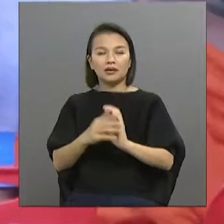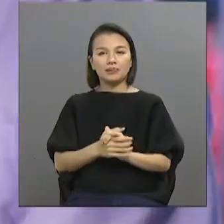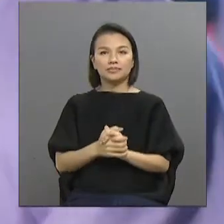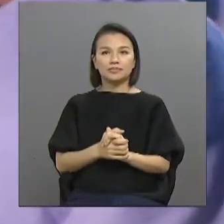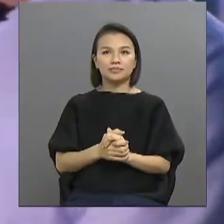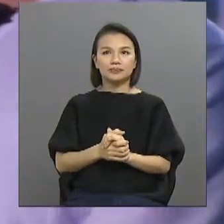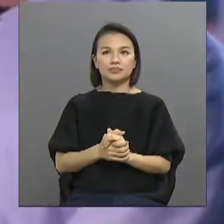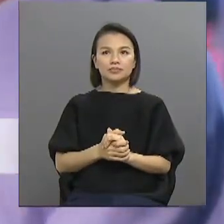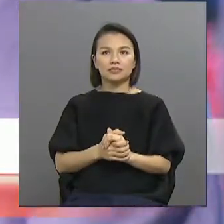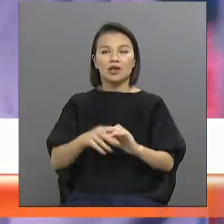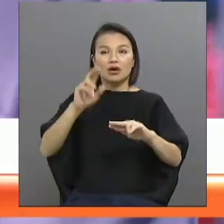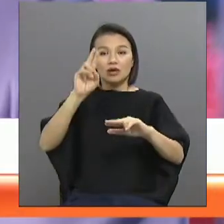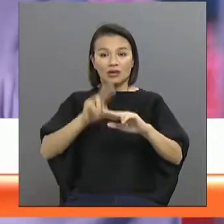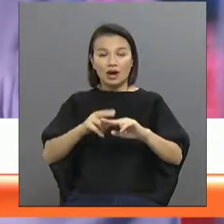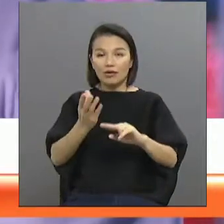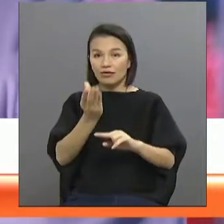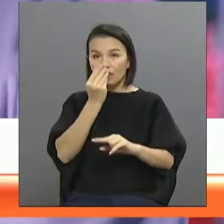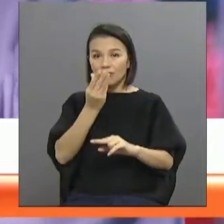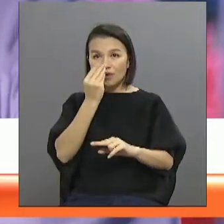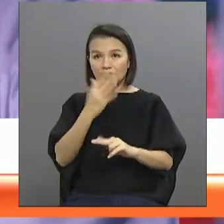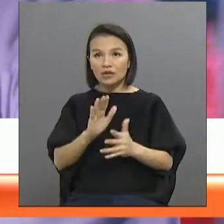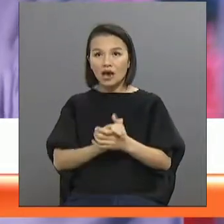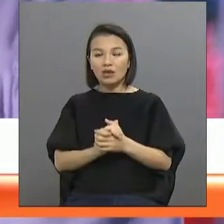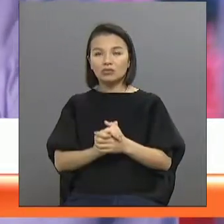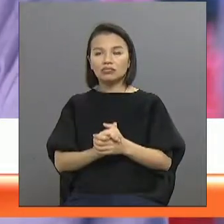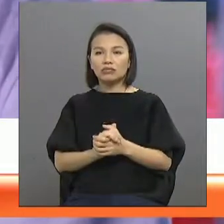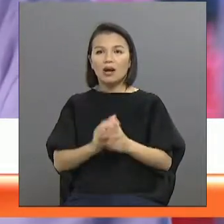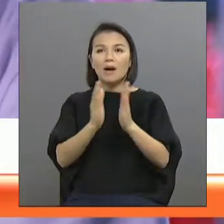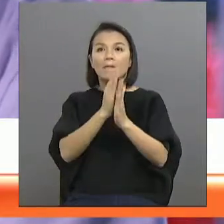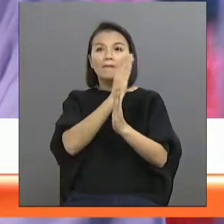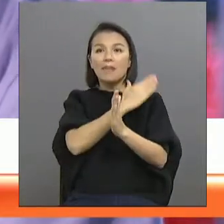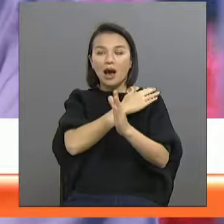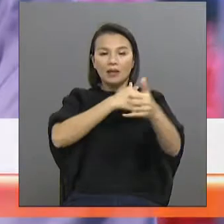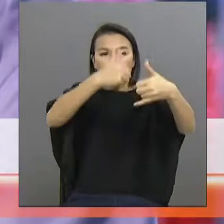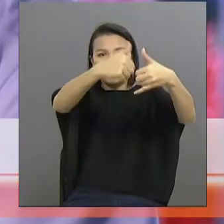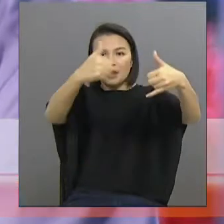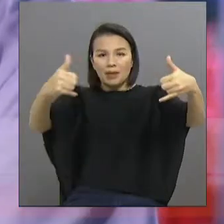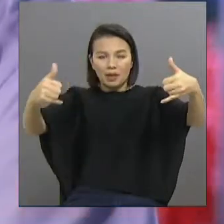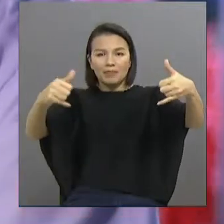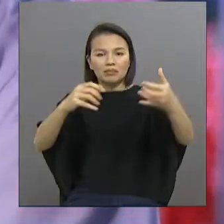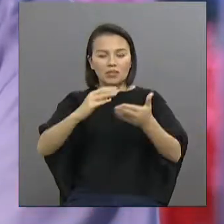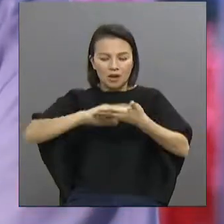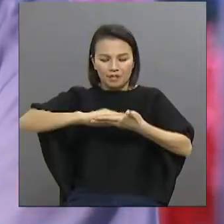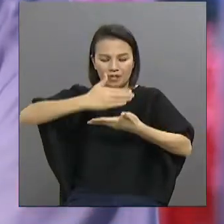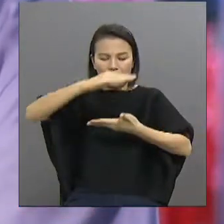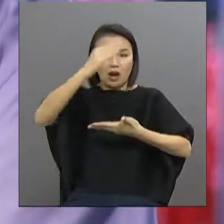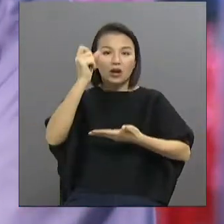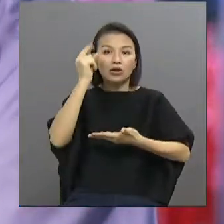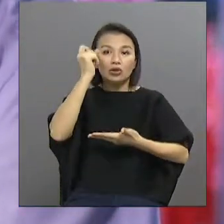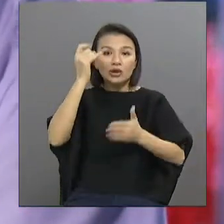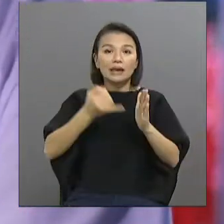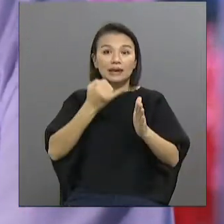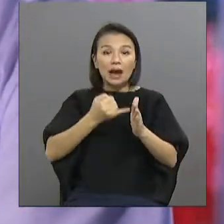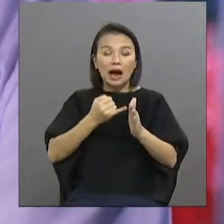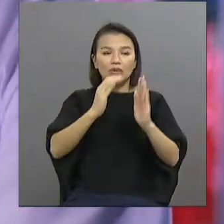ภอ มาฟังเนื้อธรรมคำสอนครับมาเพราะว่าท่านเป็นคนที่ท่านพระอาจารย์เทศแล้วฟังเข้าใจง่ายและนำไปใช้ปฏิบัติ